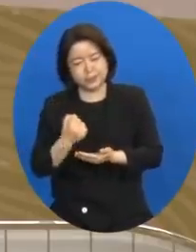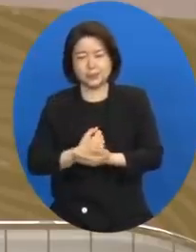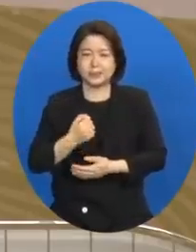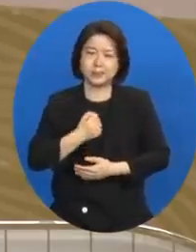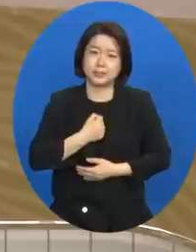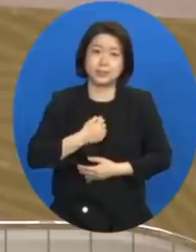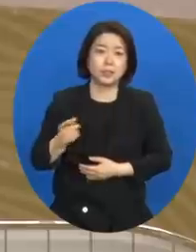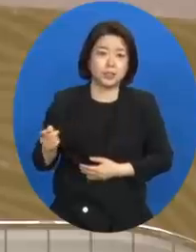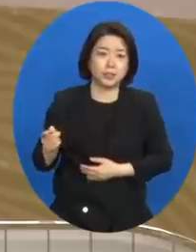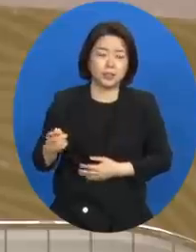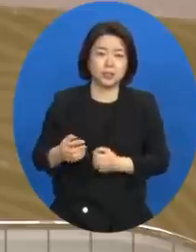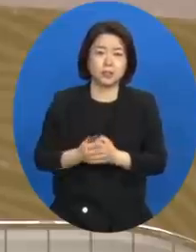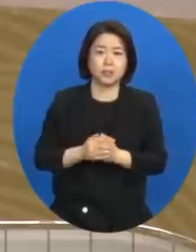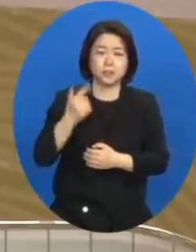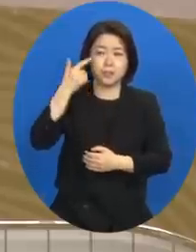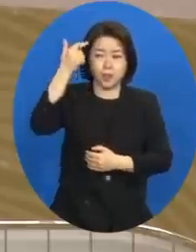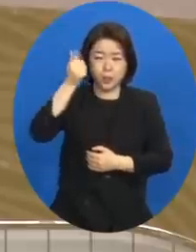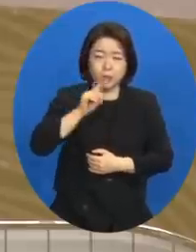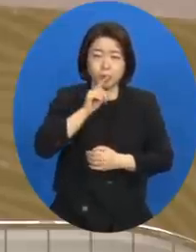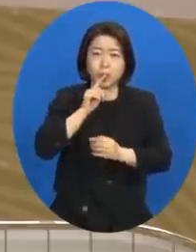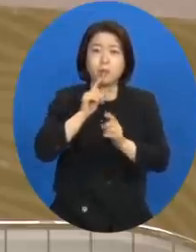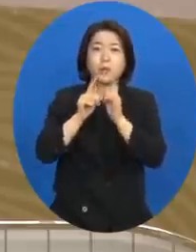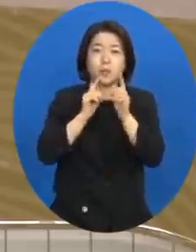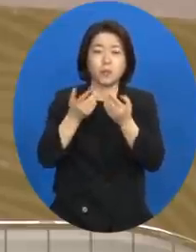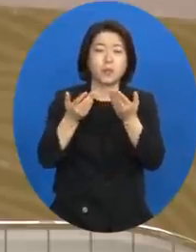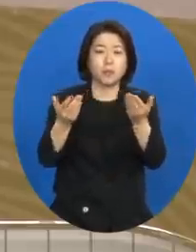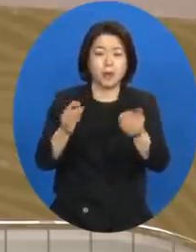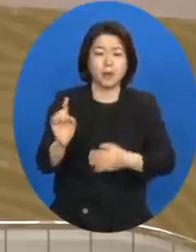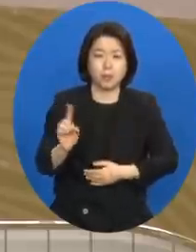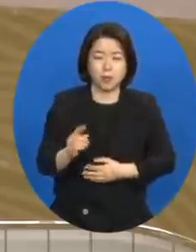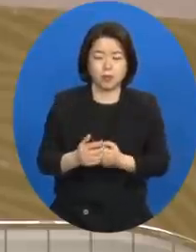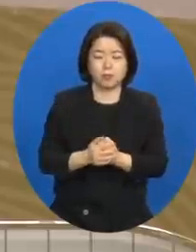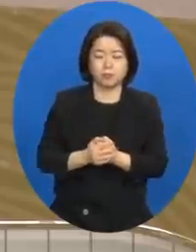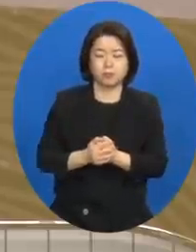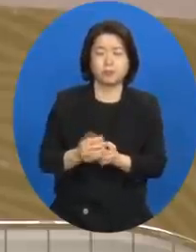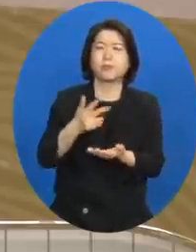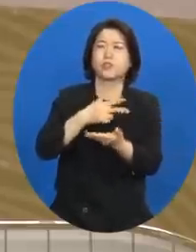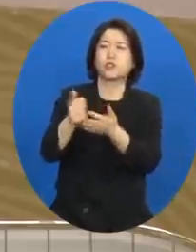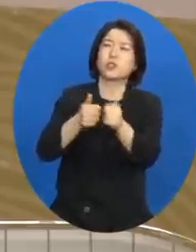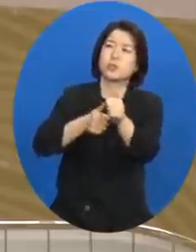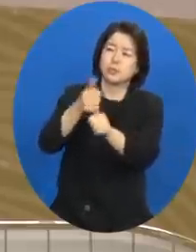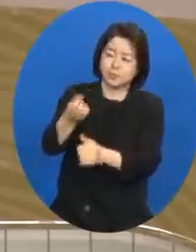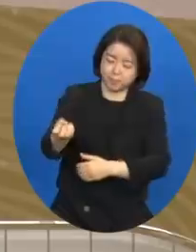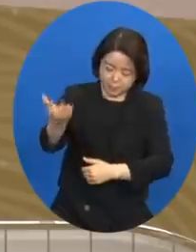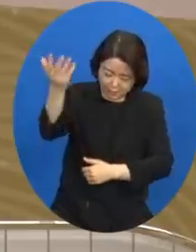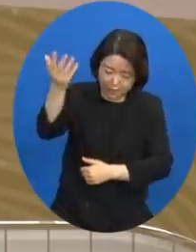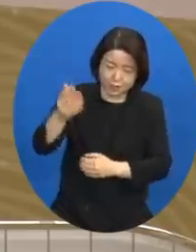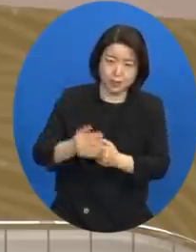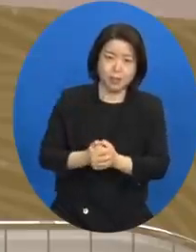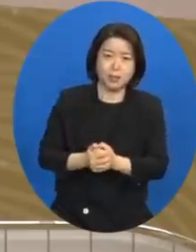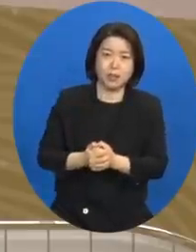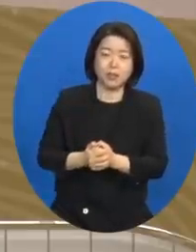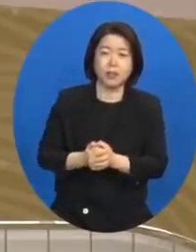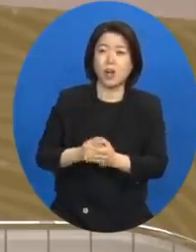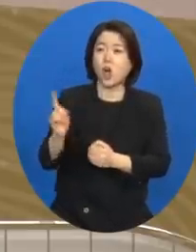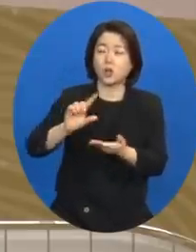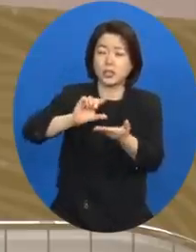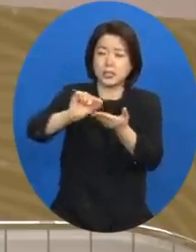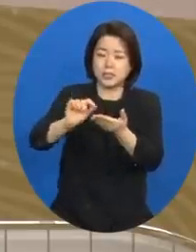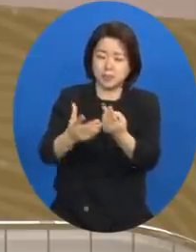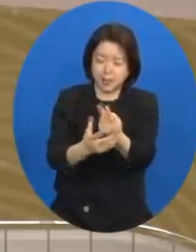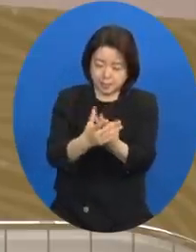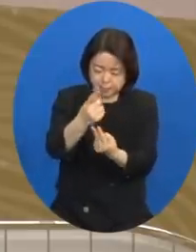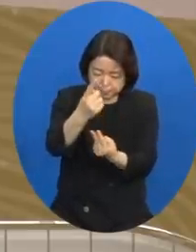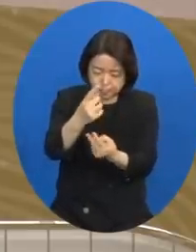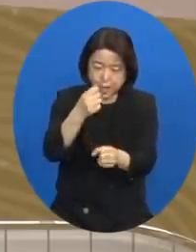하시더래요. 그 목사님이 고백을 하시더라고요. 주님이 이기셨습니다. 어떻든지 지방을 하나 되게